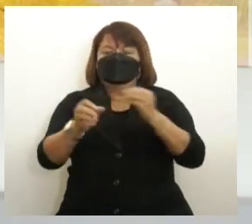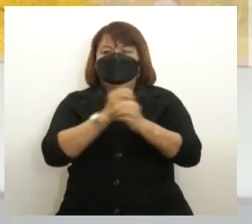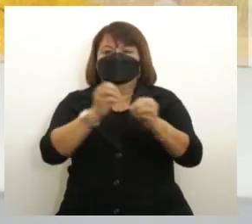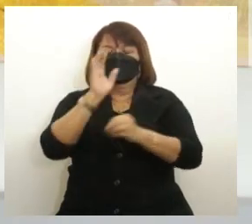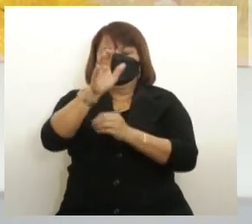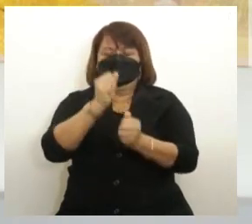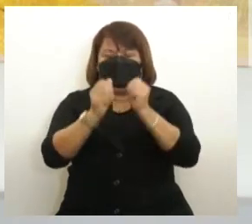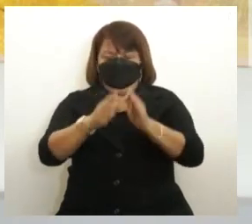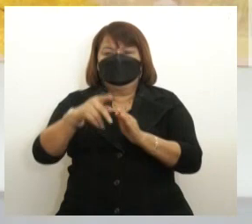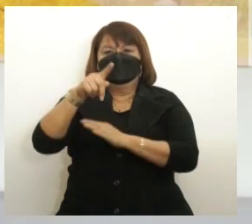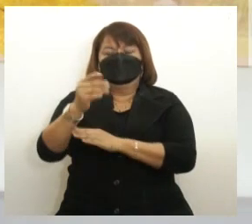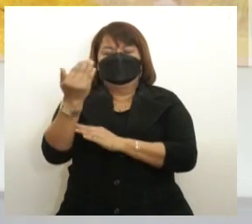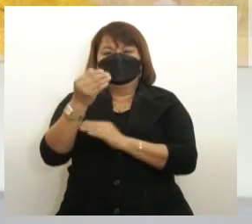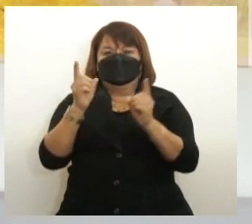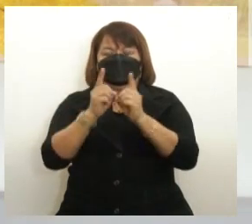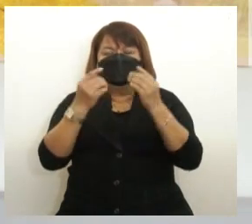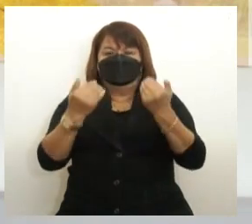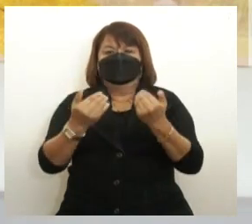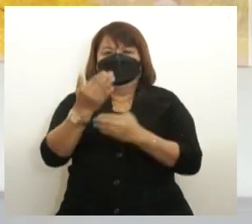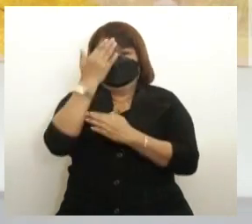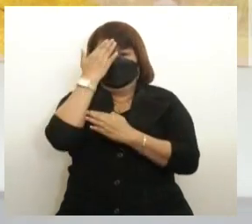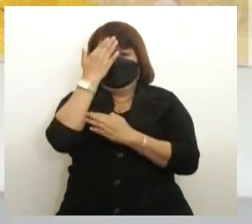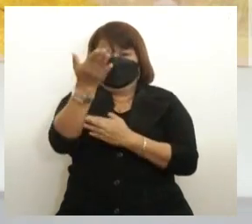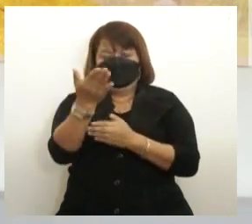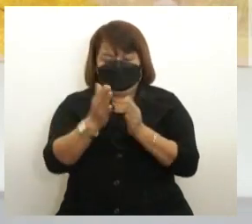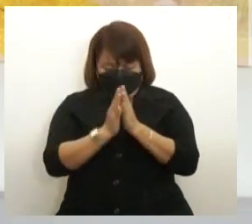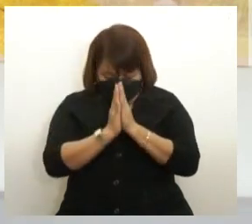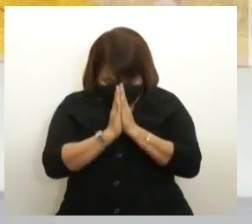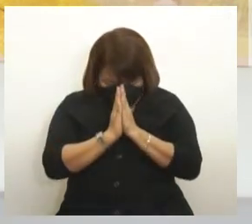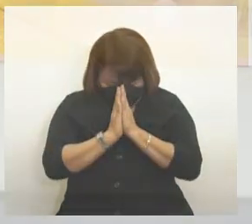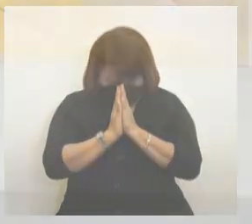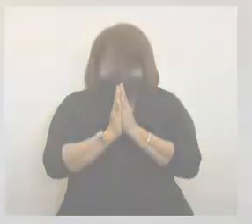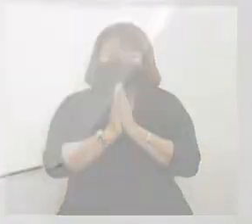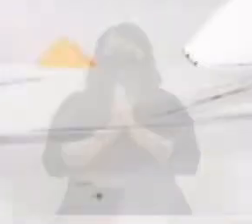หรับพุธนี้คงพบปะเพียงเท่านี้สวัสดีครับ